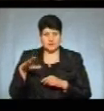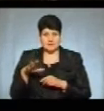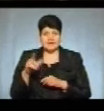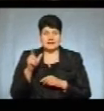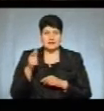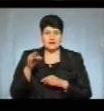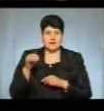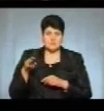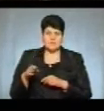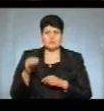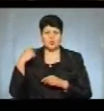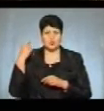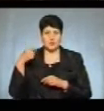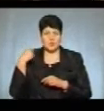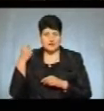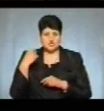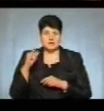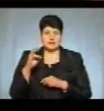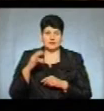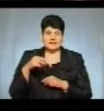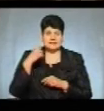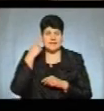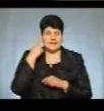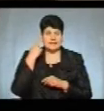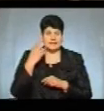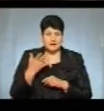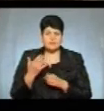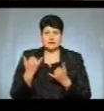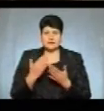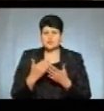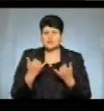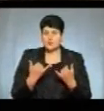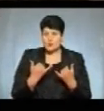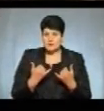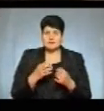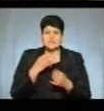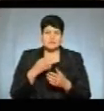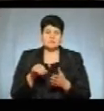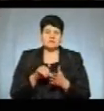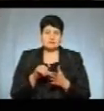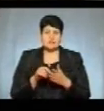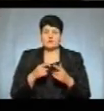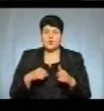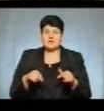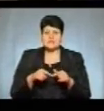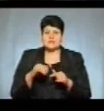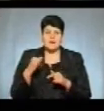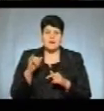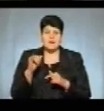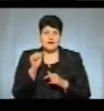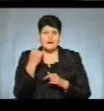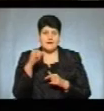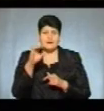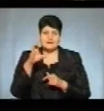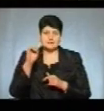Єгипту, Туреччини, Індонезії, Китаю, представники яких є вже сьогодні. Як повідомив представник організації ISEC Юрій Королишин, на